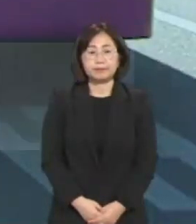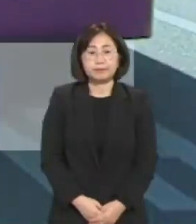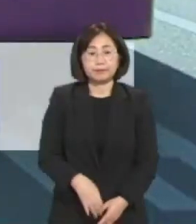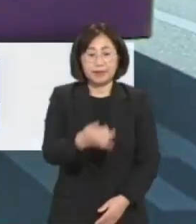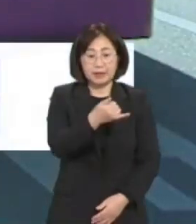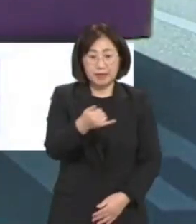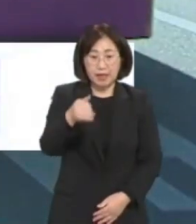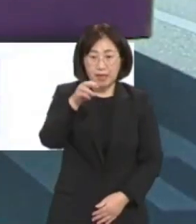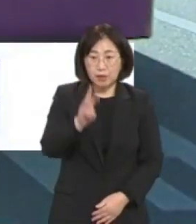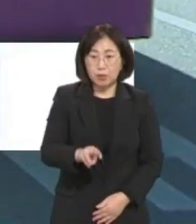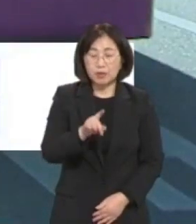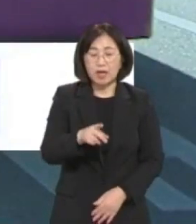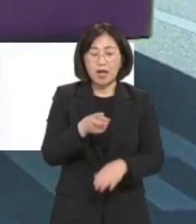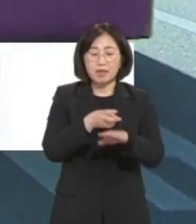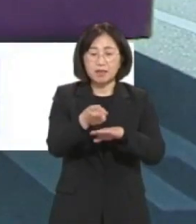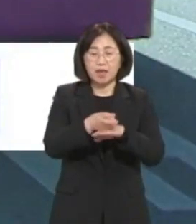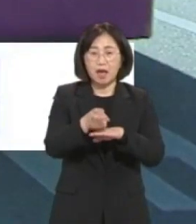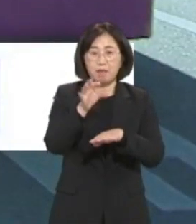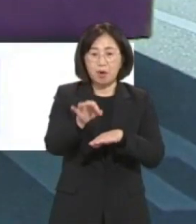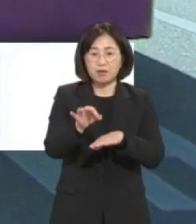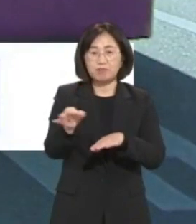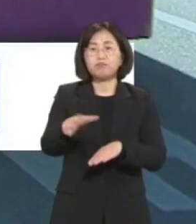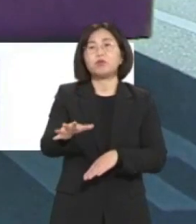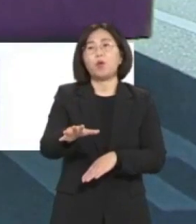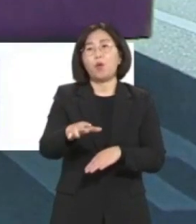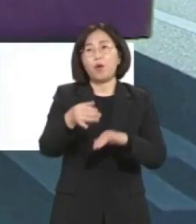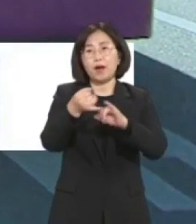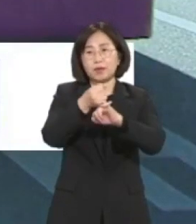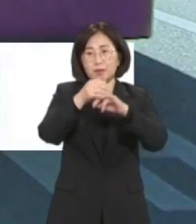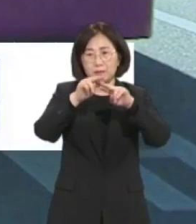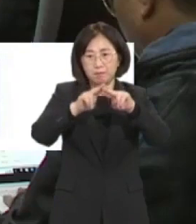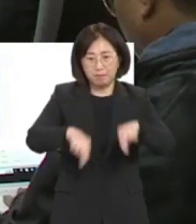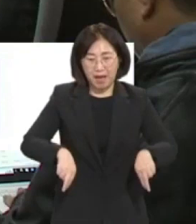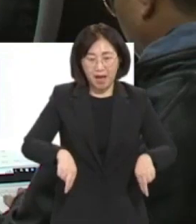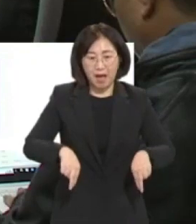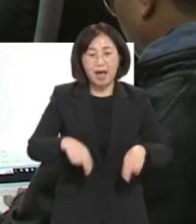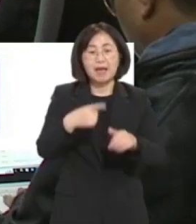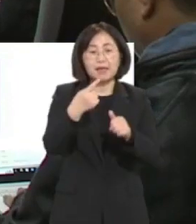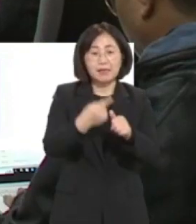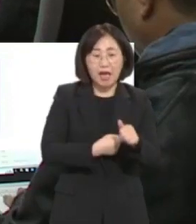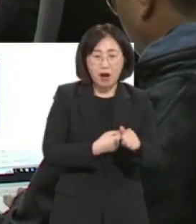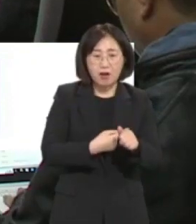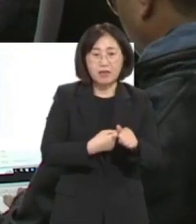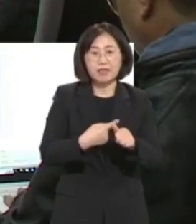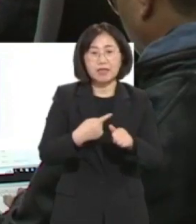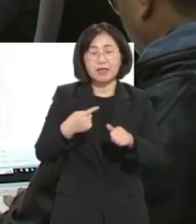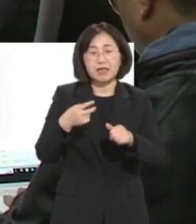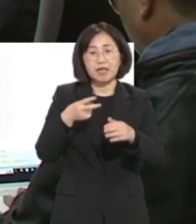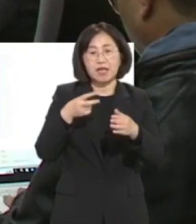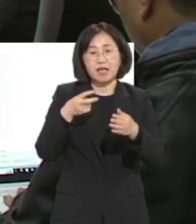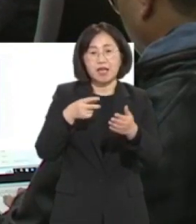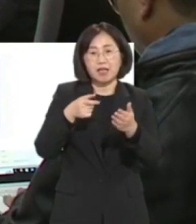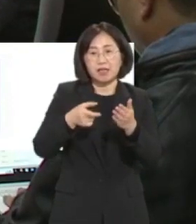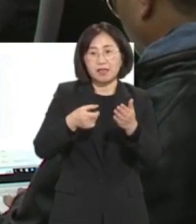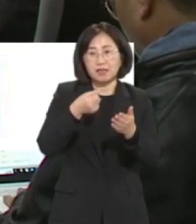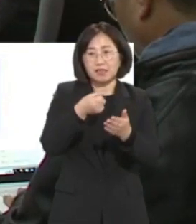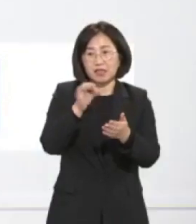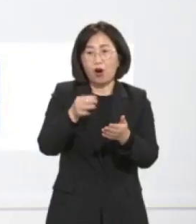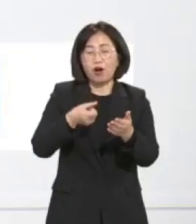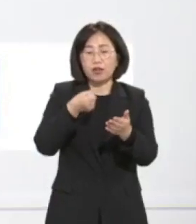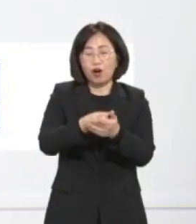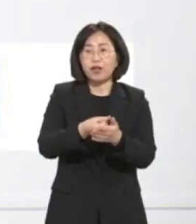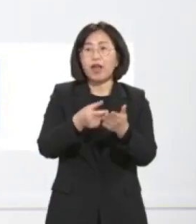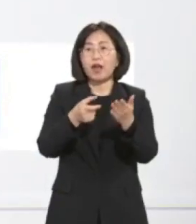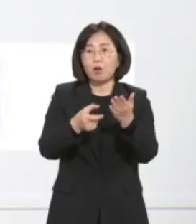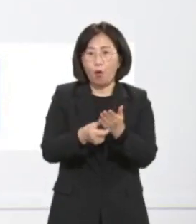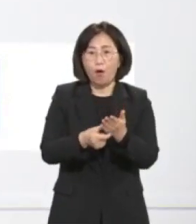세종시가 시내버스 무료와 공약을 처리하면서 도입하겠다고 밝힌 대중교통 정액권 이응 패스에 오류가